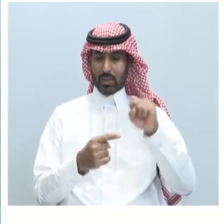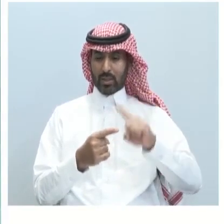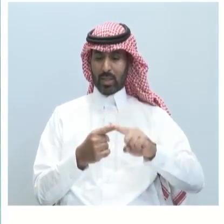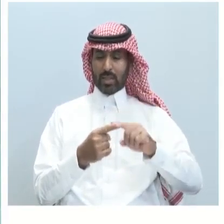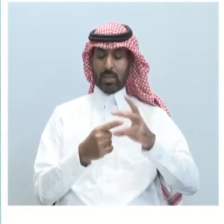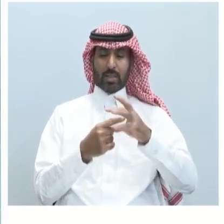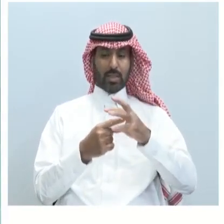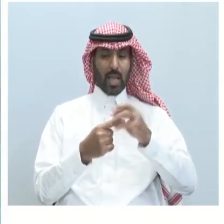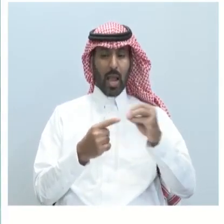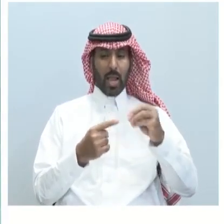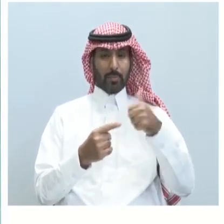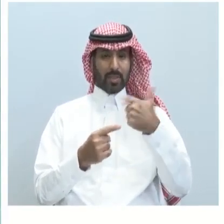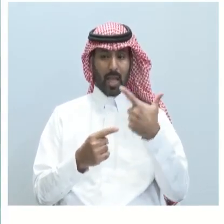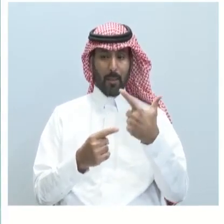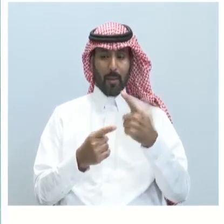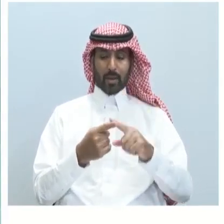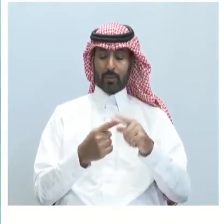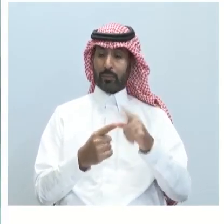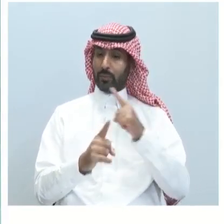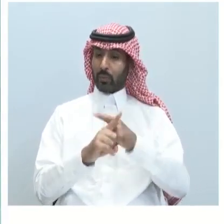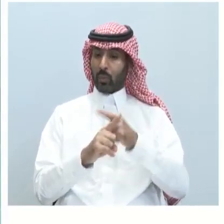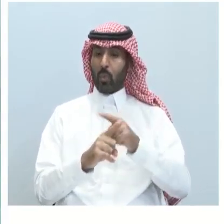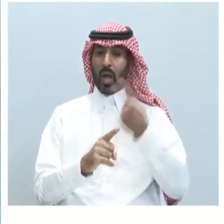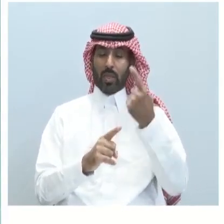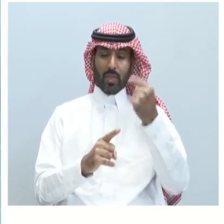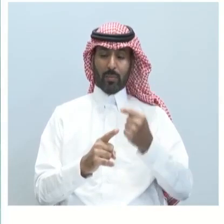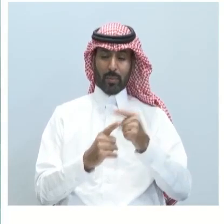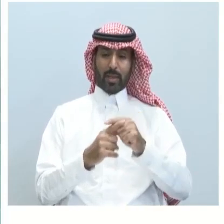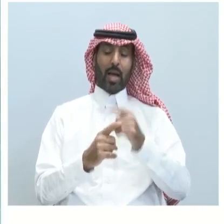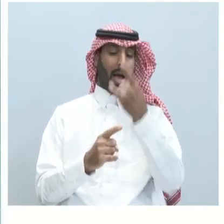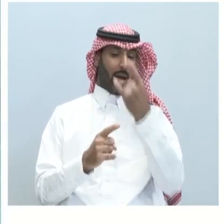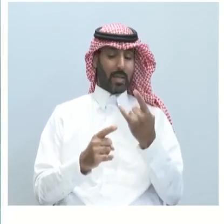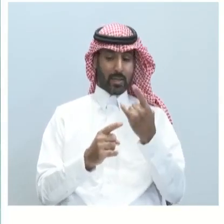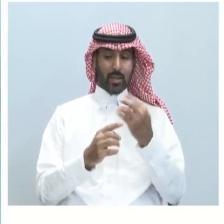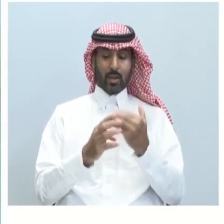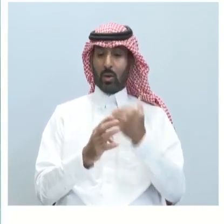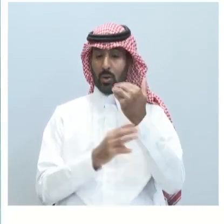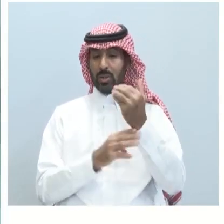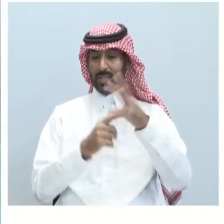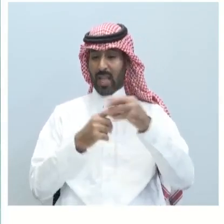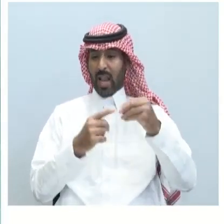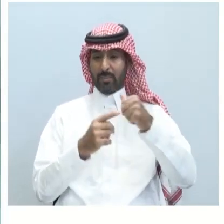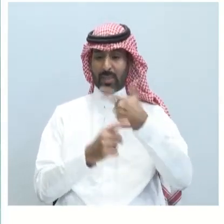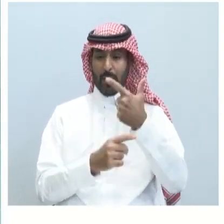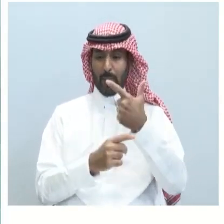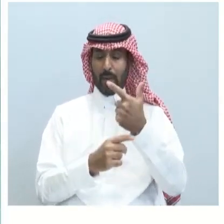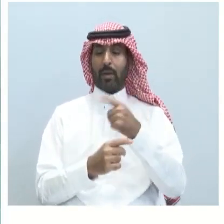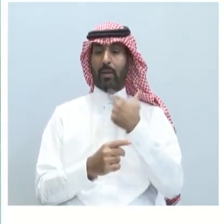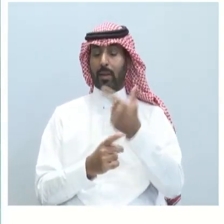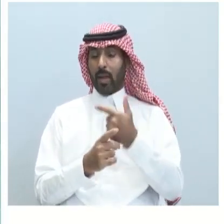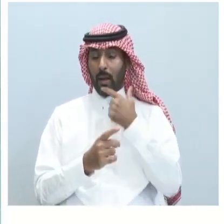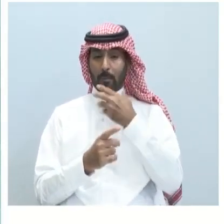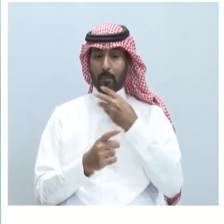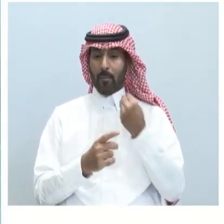مساويه في التركيز وبيساوي كم واحد ضرب عشره اس سالب سبعه اذا للماء النقي هنا فقط هنا انا اتكلم الان على الماء